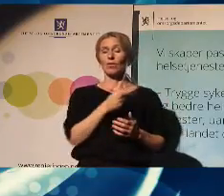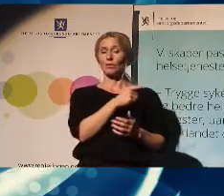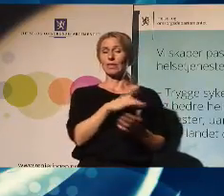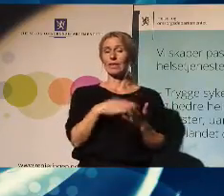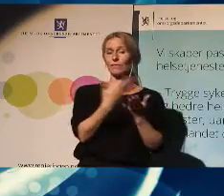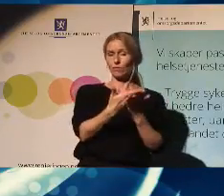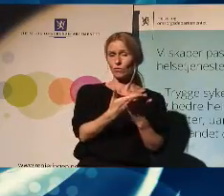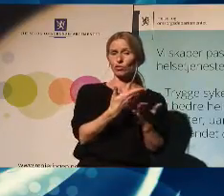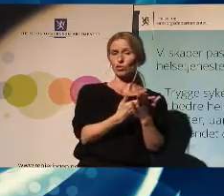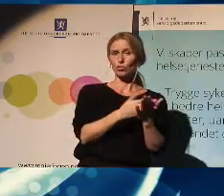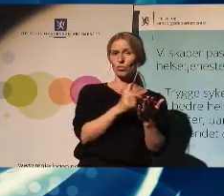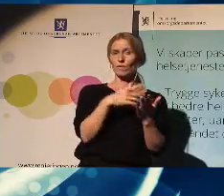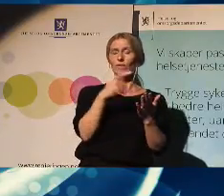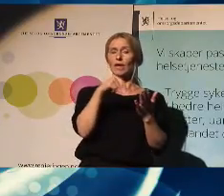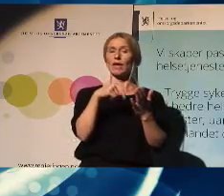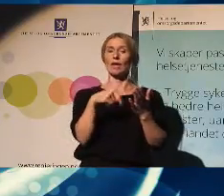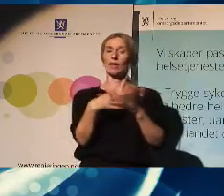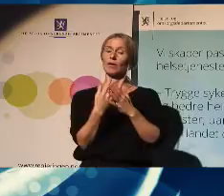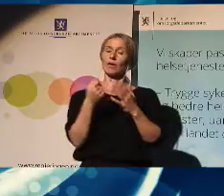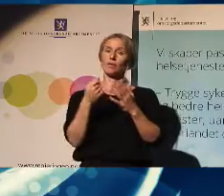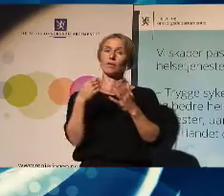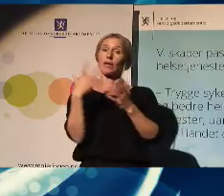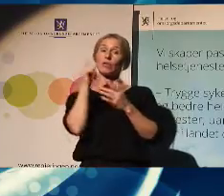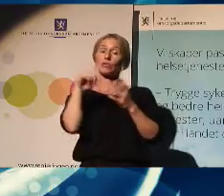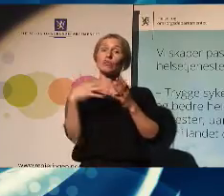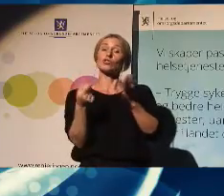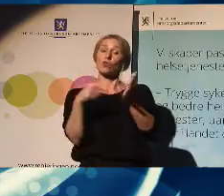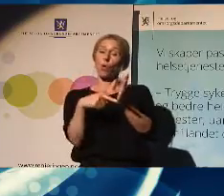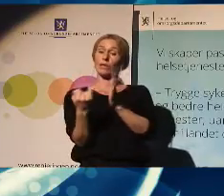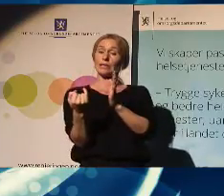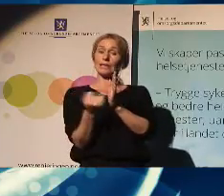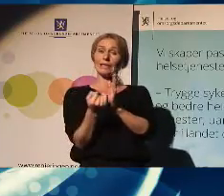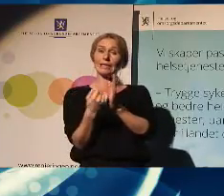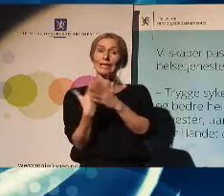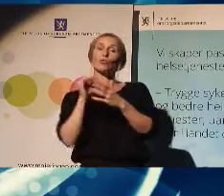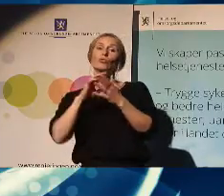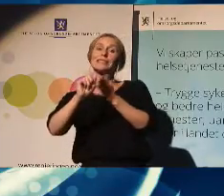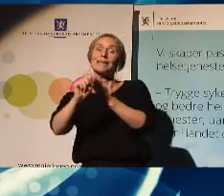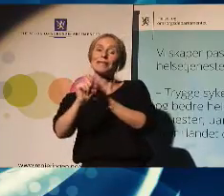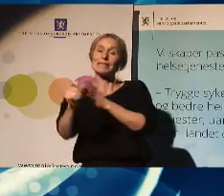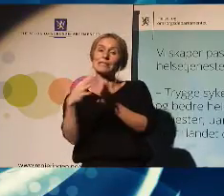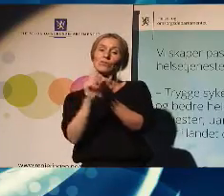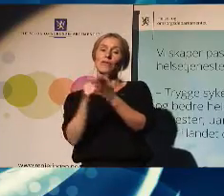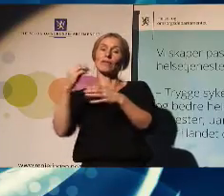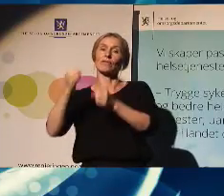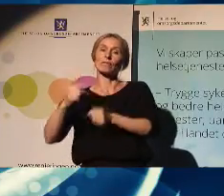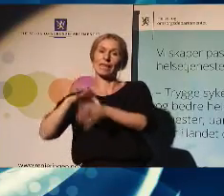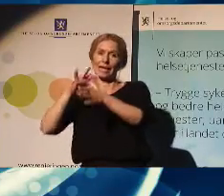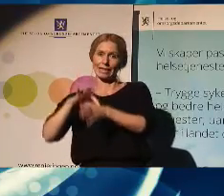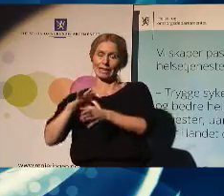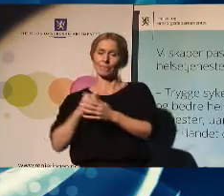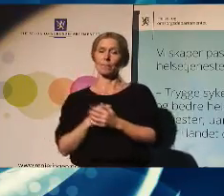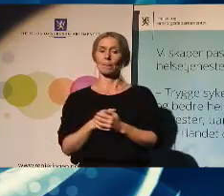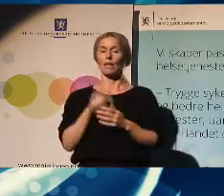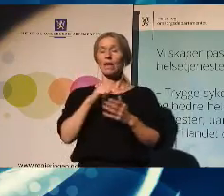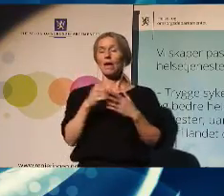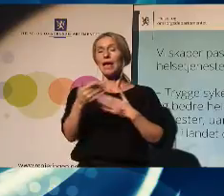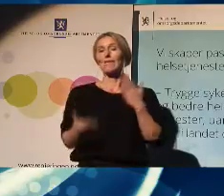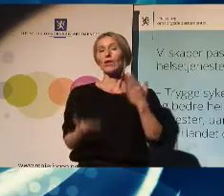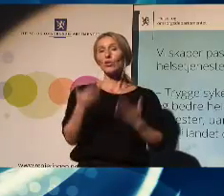auditscoren kunne stå i utskrivelsesskrivet til fastlegen. Det tredje punktet i sirkel til Deming er evaluering